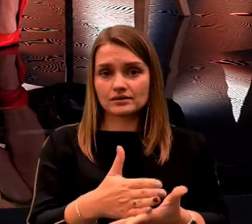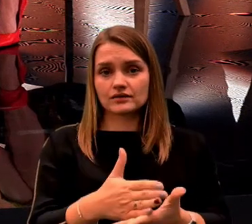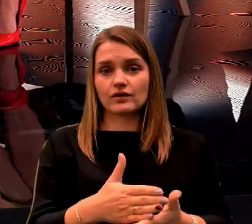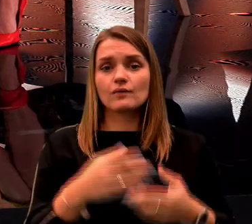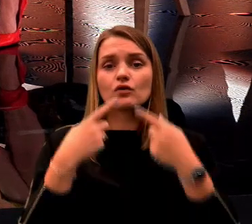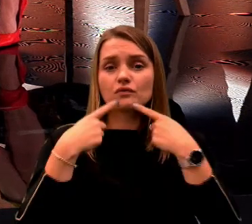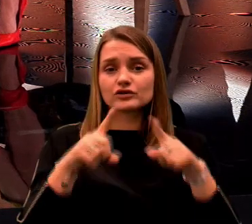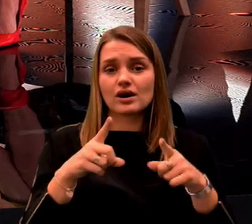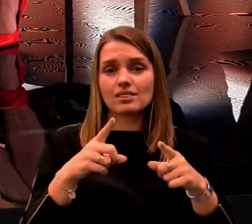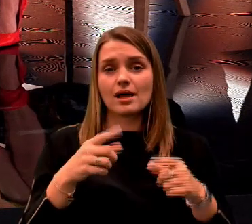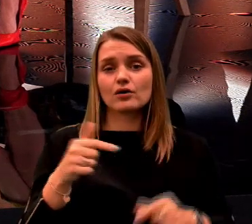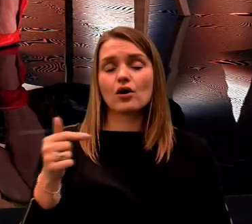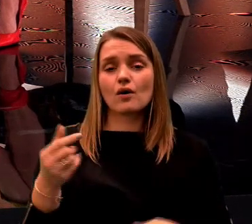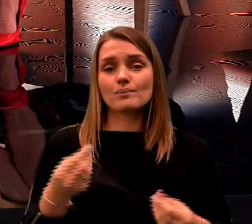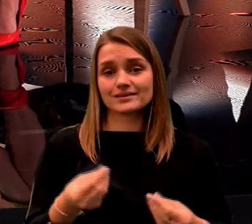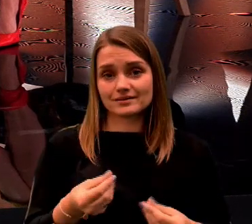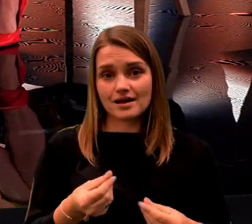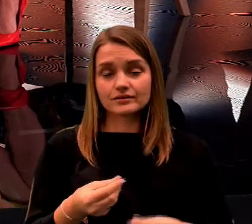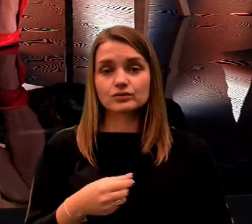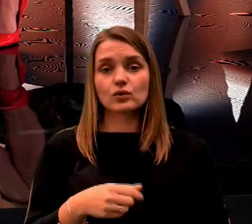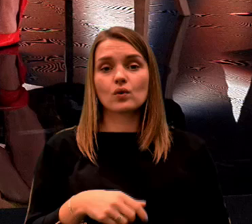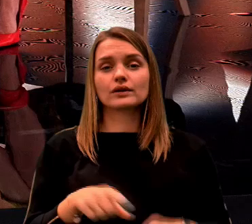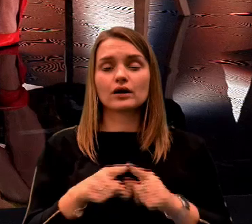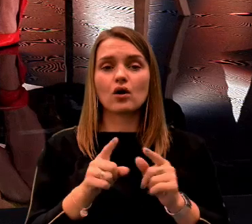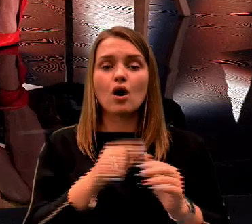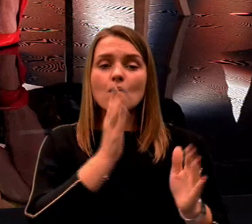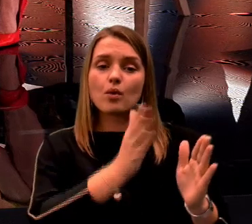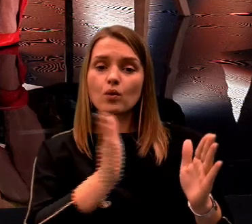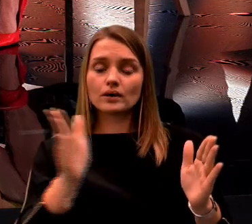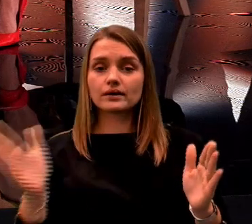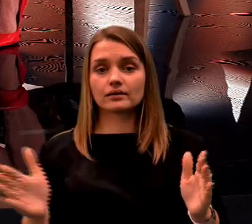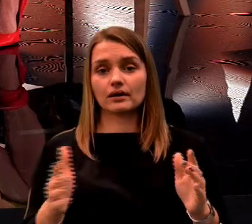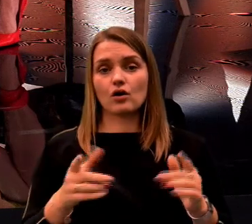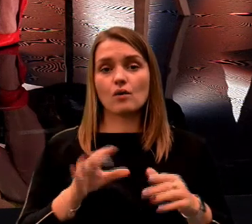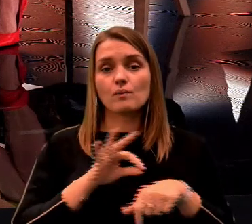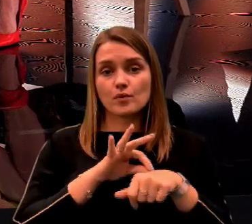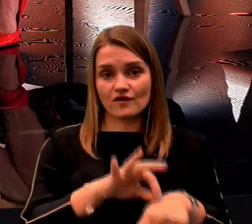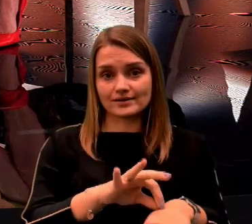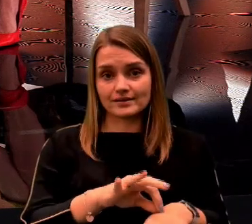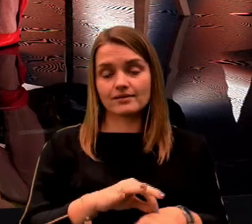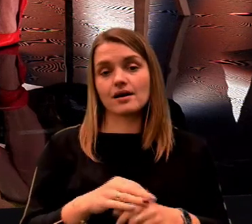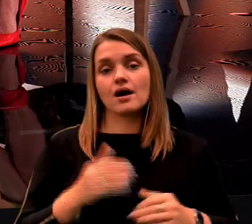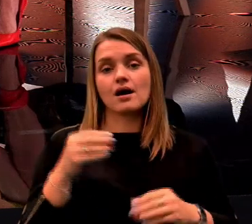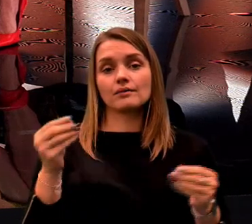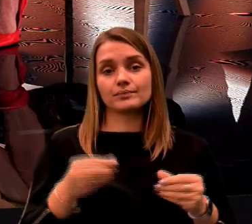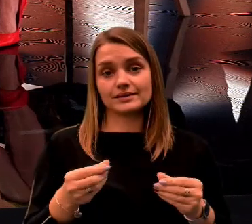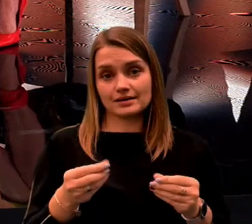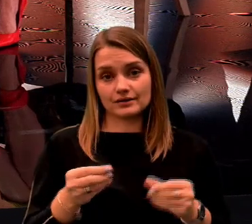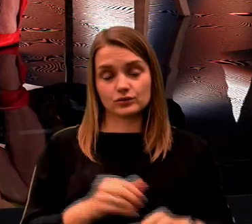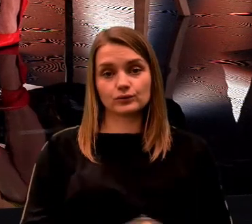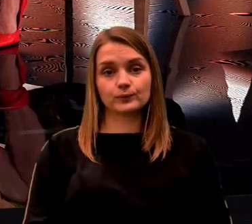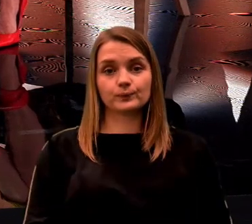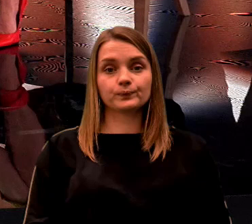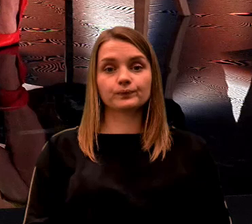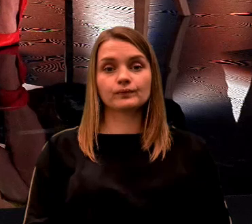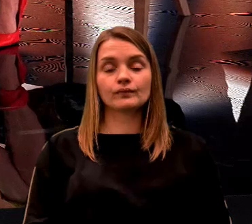odpowiedzialnego biznesu, czy zrównoważonego prowadzenia biznesu. To jest raportowanie wpływu, to jest budowanie marek z przesłaniem, to jest